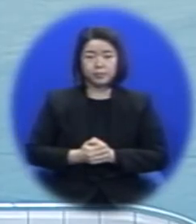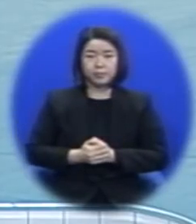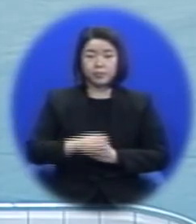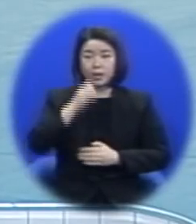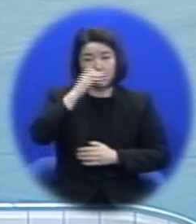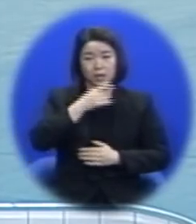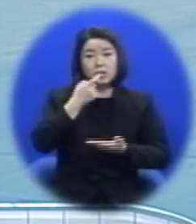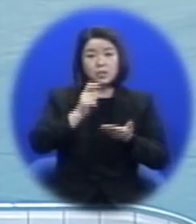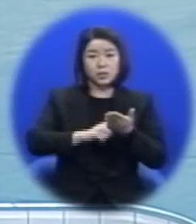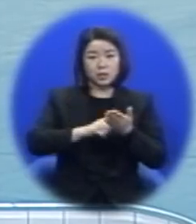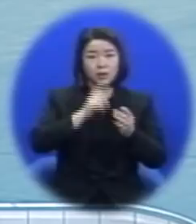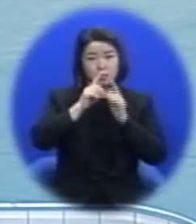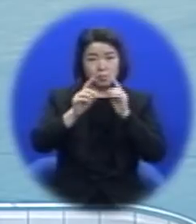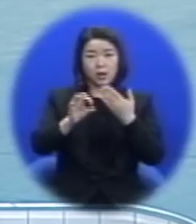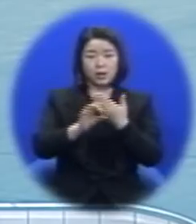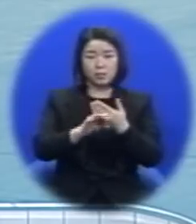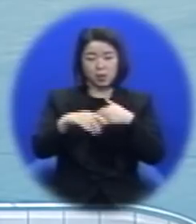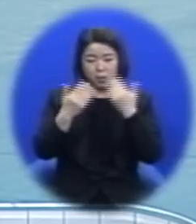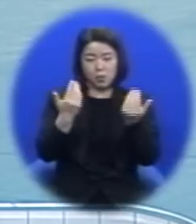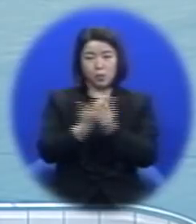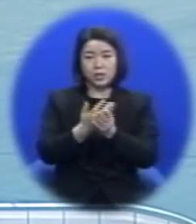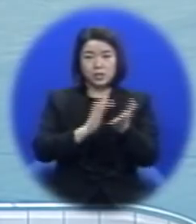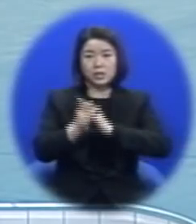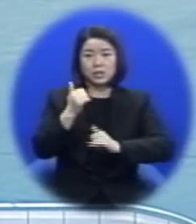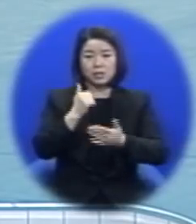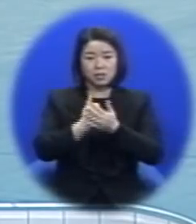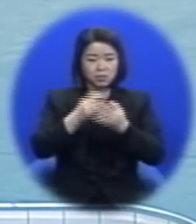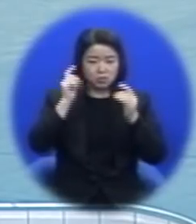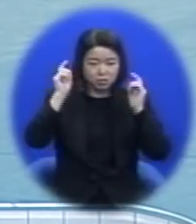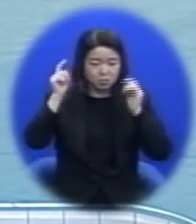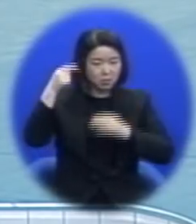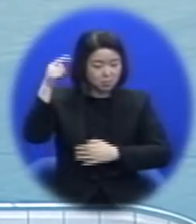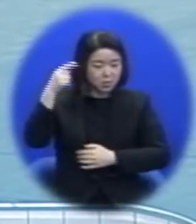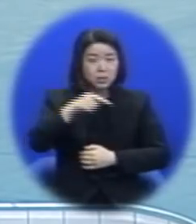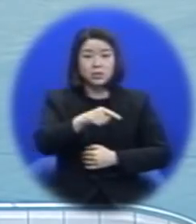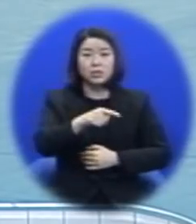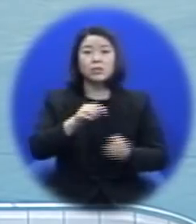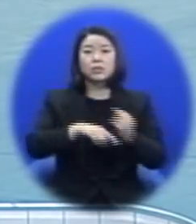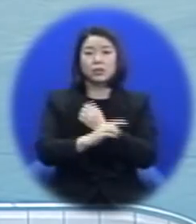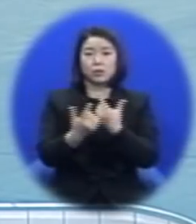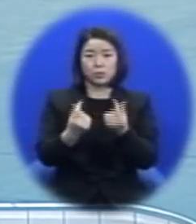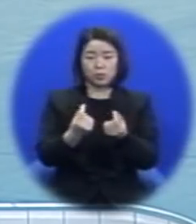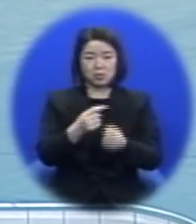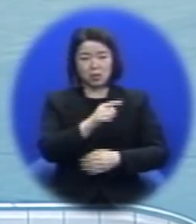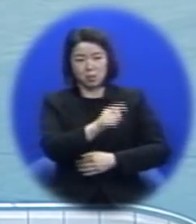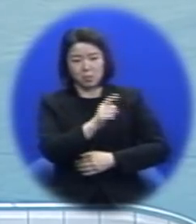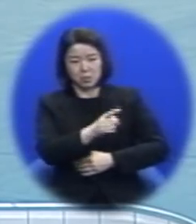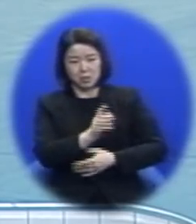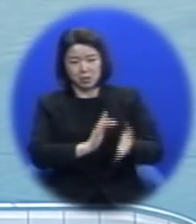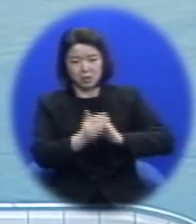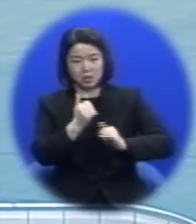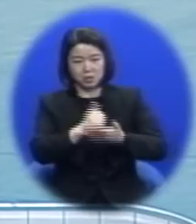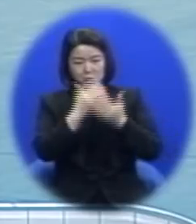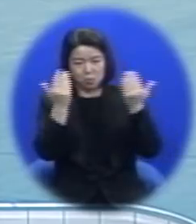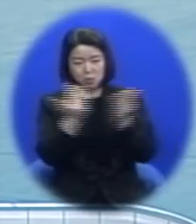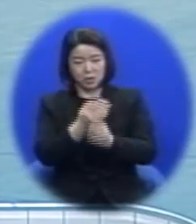그냥 쉽게 표현하면 완전히 예수에게 미쳤네? 그런 뜻이에요. 저 사람 완전히 예수에게